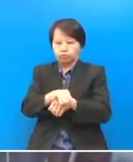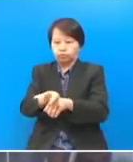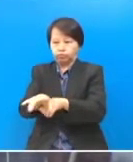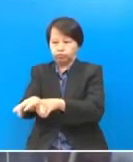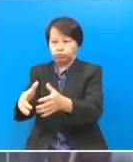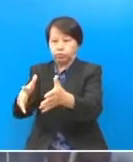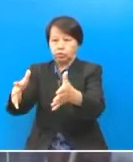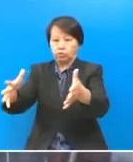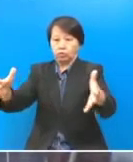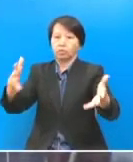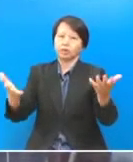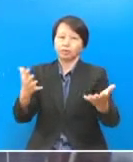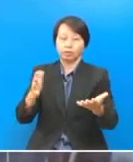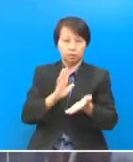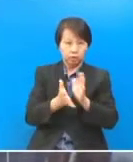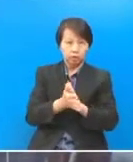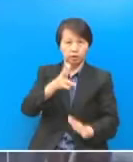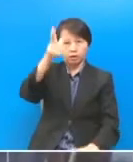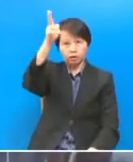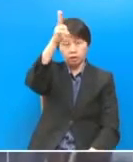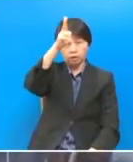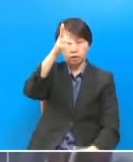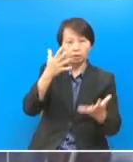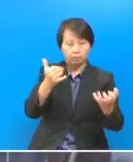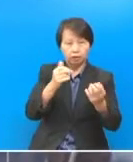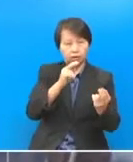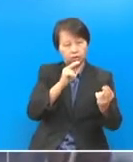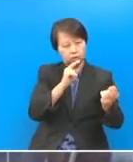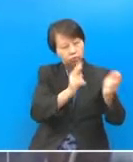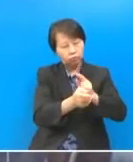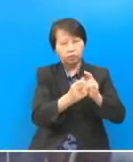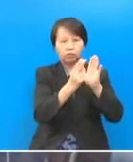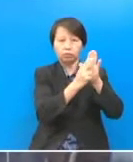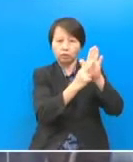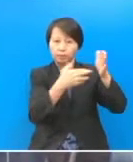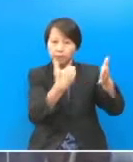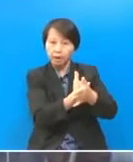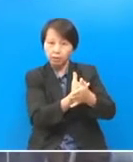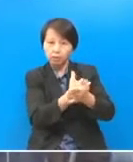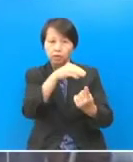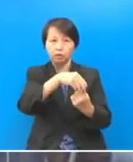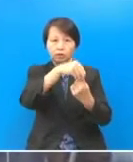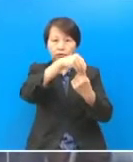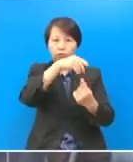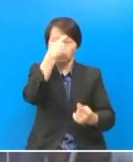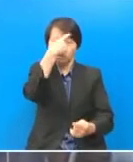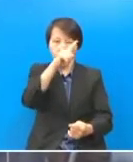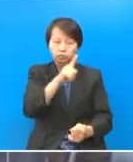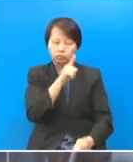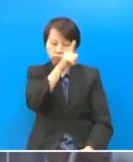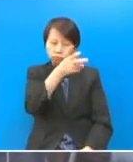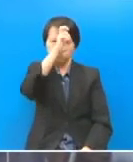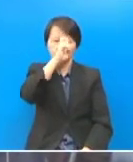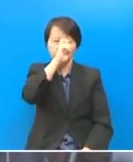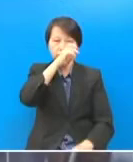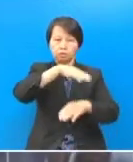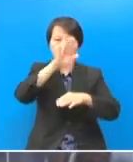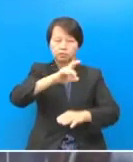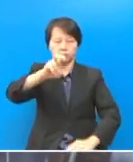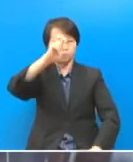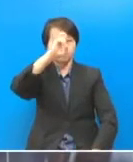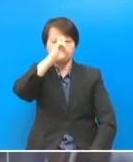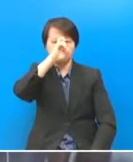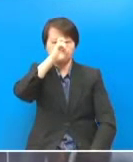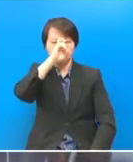apakah kementerian berhasrat untuk mengubah satu undang-undang baru khusus bagi memastikan penguasaan yang lebih tegas terhadap